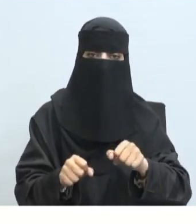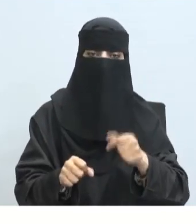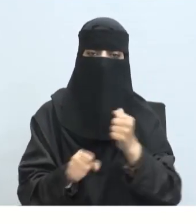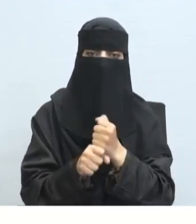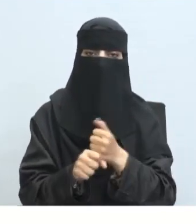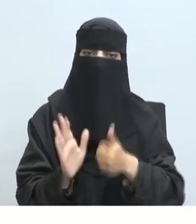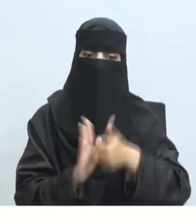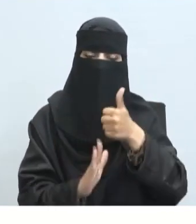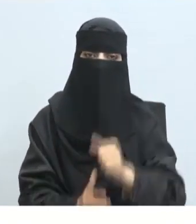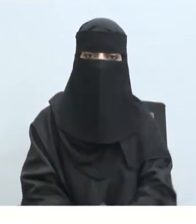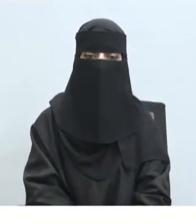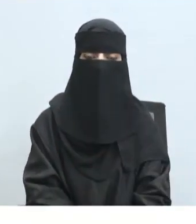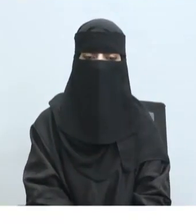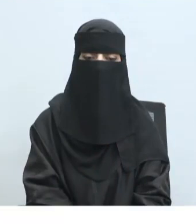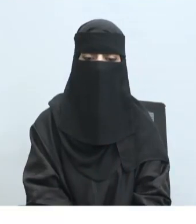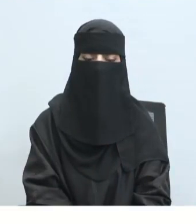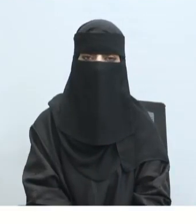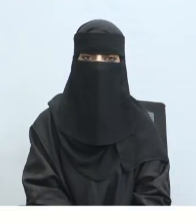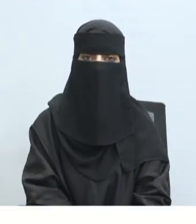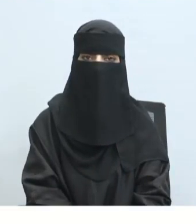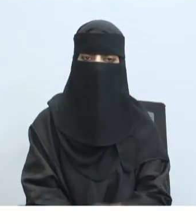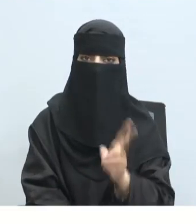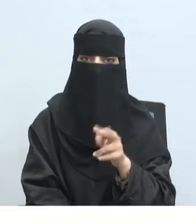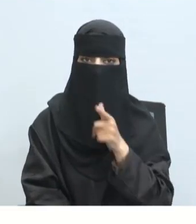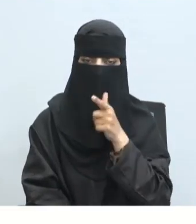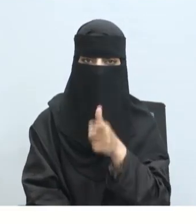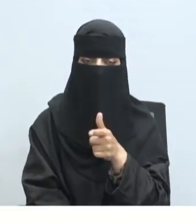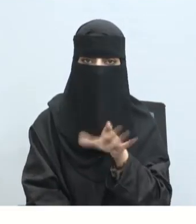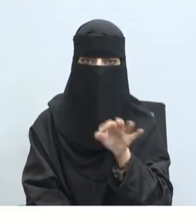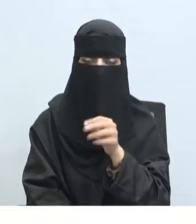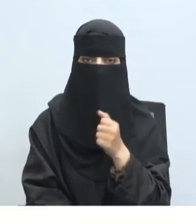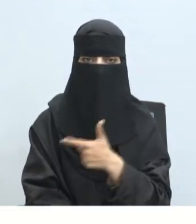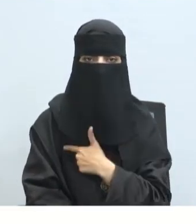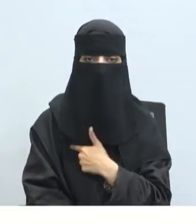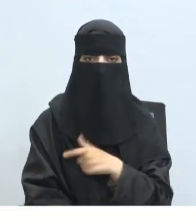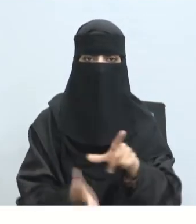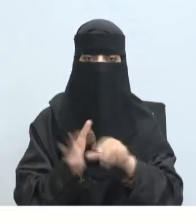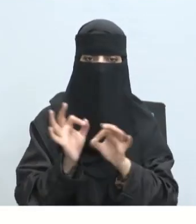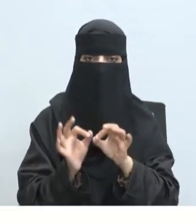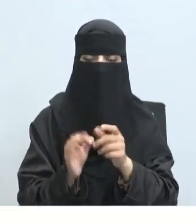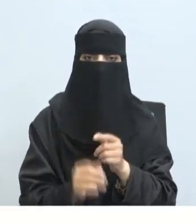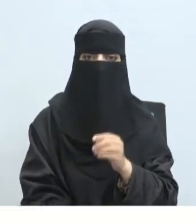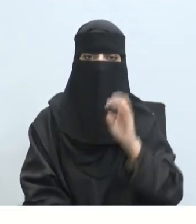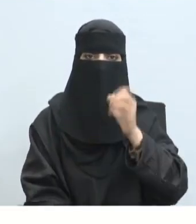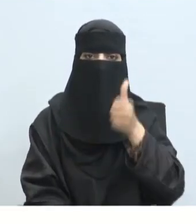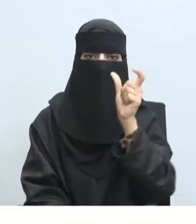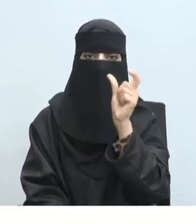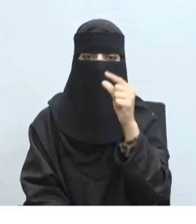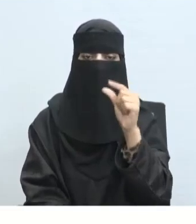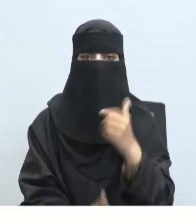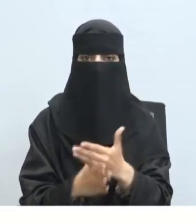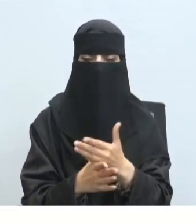بشكل ناجح ذكرنا ايضا هنالك ما يسمى بمخطط جانت وهي ايضا